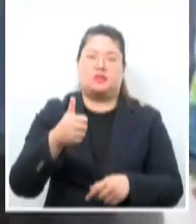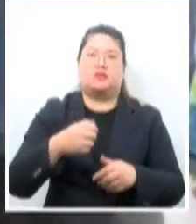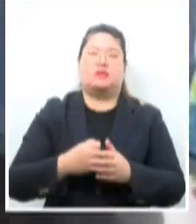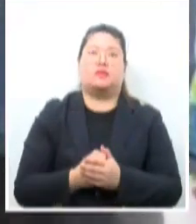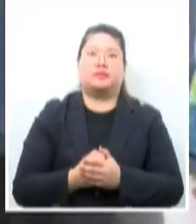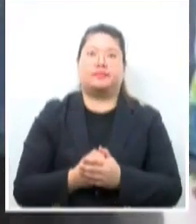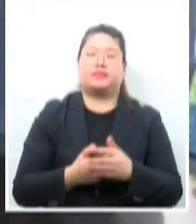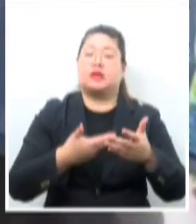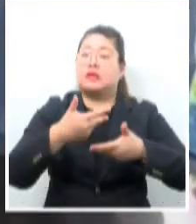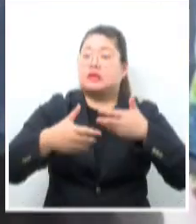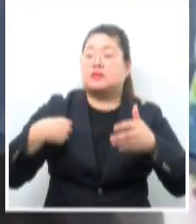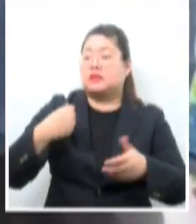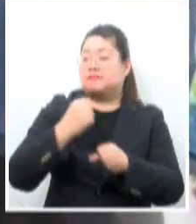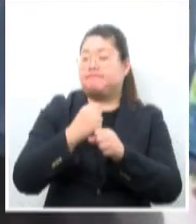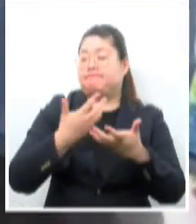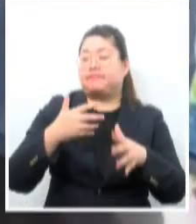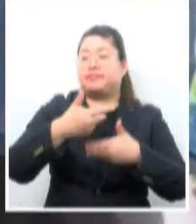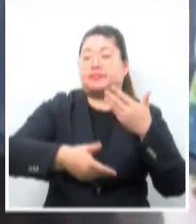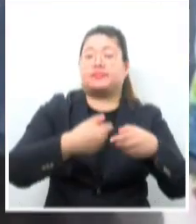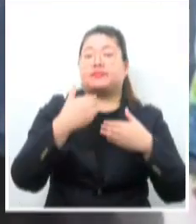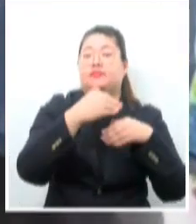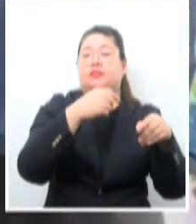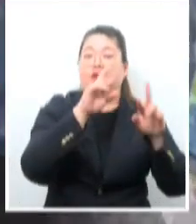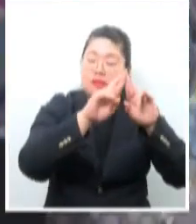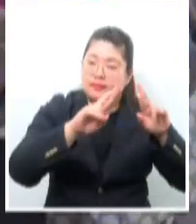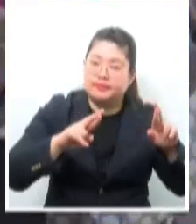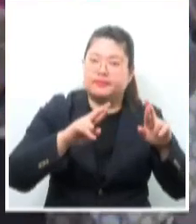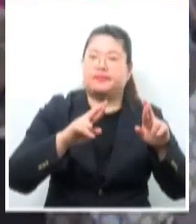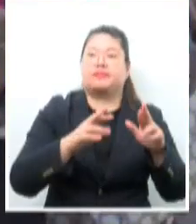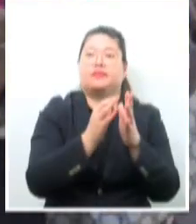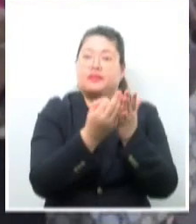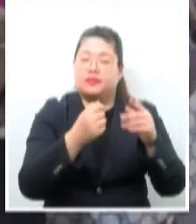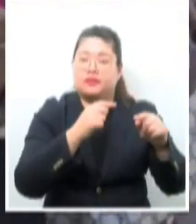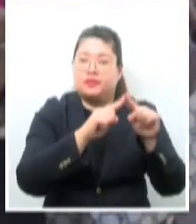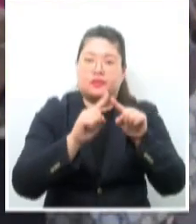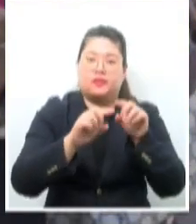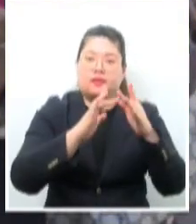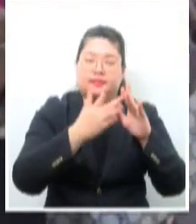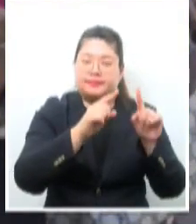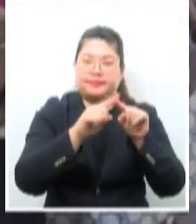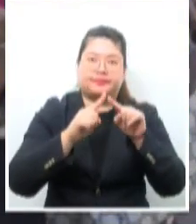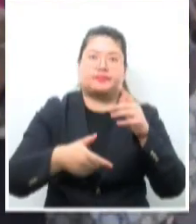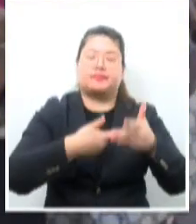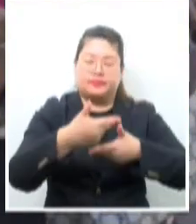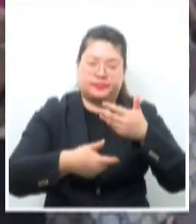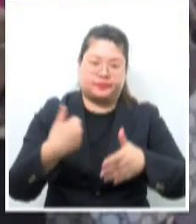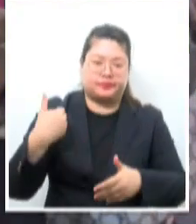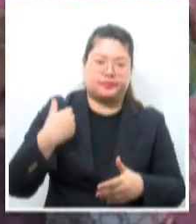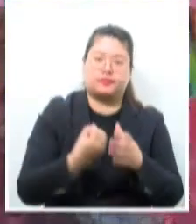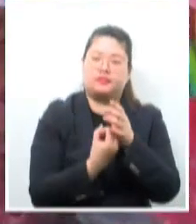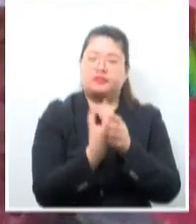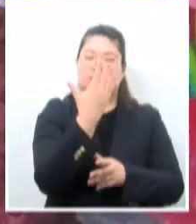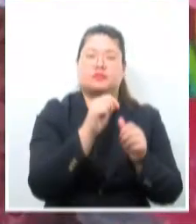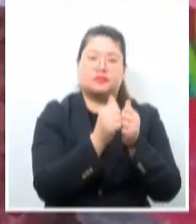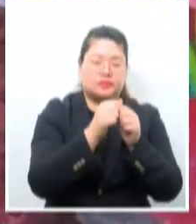ส่งจำหน่ายในร้านค้าจำหน่ายในรูปแบบออนไลน์ทำให้เกิดการเรียนรู้การสร้างมูลค่าจากต้นกาแฟและทรัพยากรใน